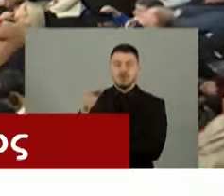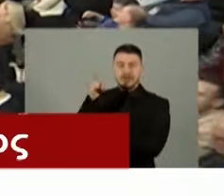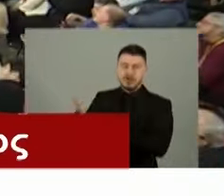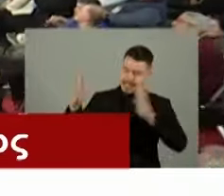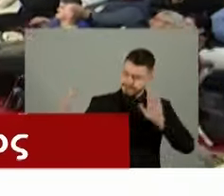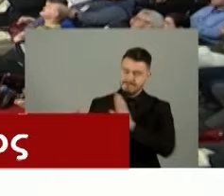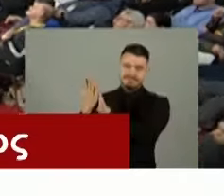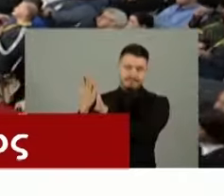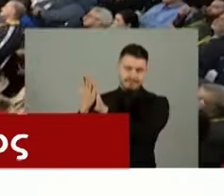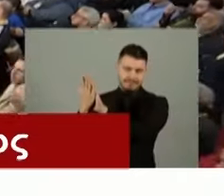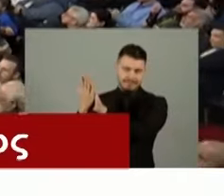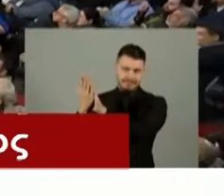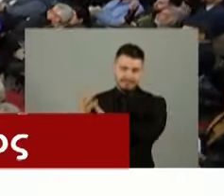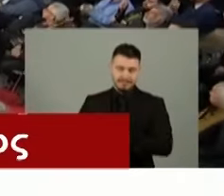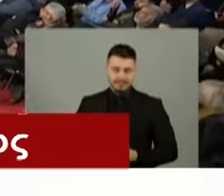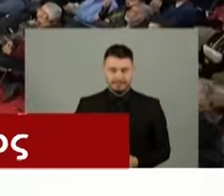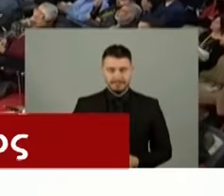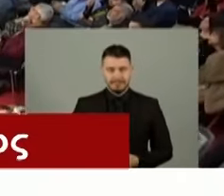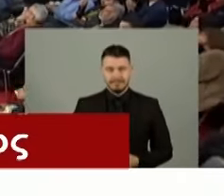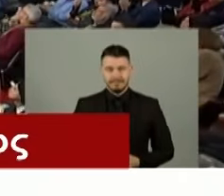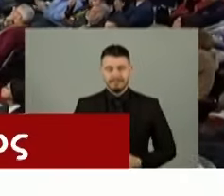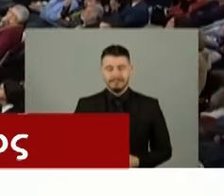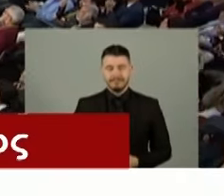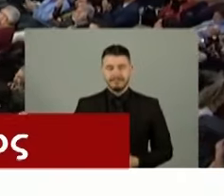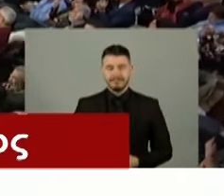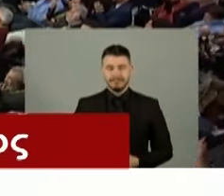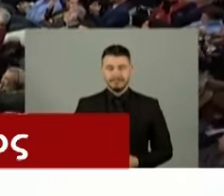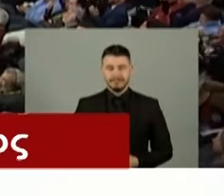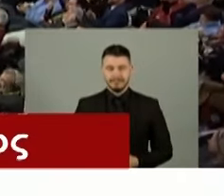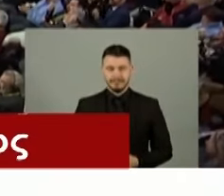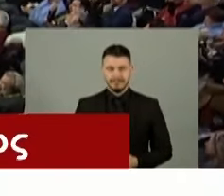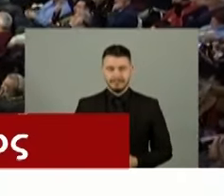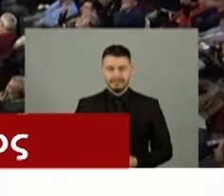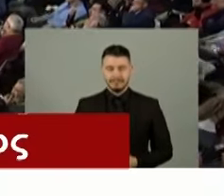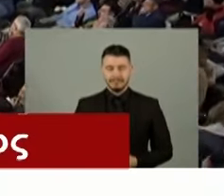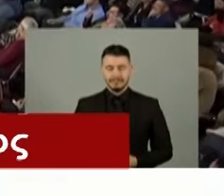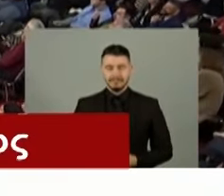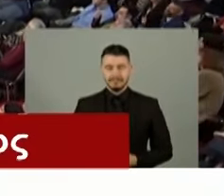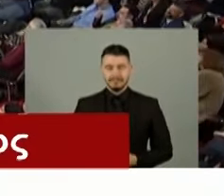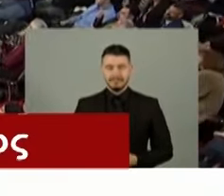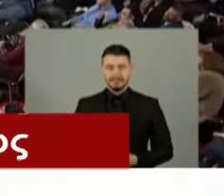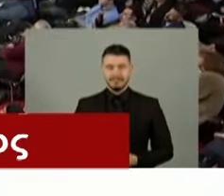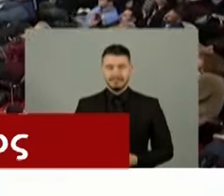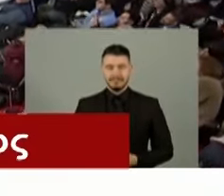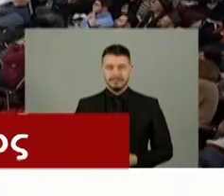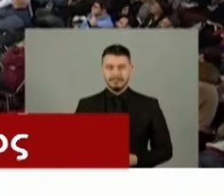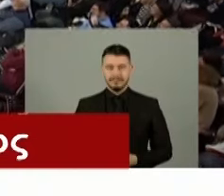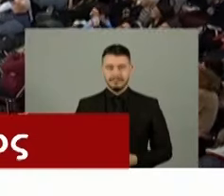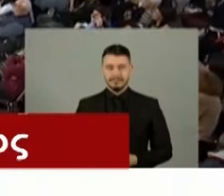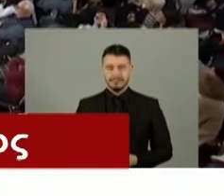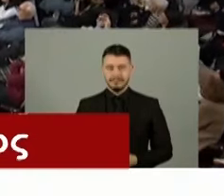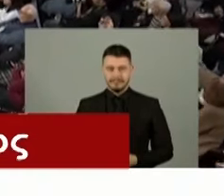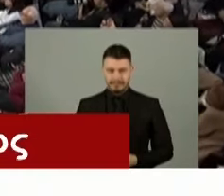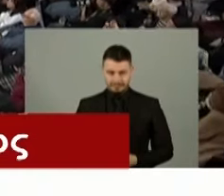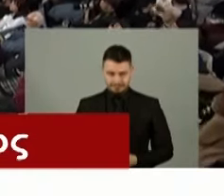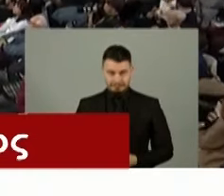δηλώσουν παρόν στην ηγεσία του κόμματος. Κοίταξε, έχει ακούσει το όνομα του κύριου Καραμέρου, που αν το κάνει τελικά, όπως